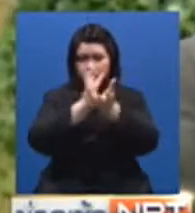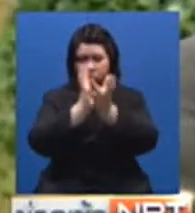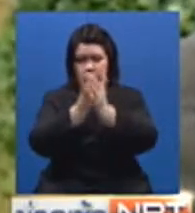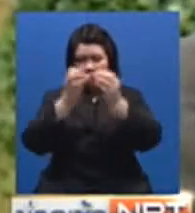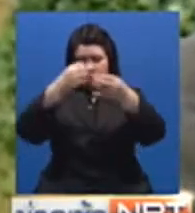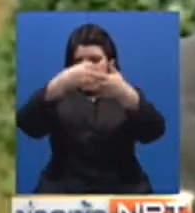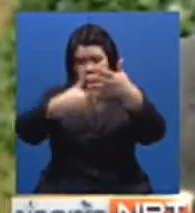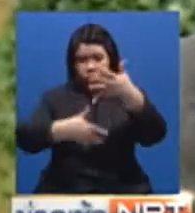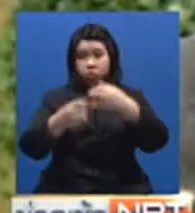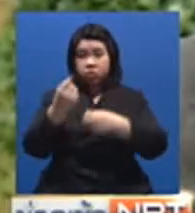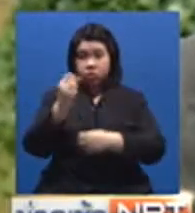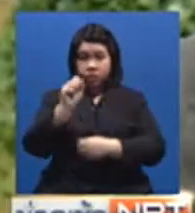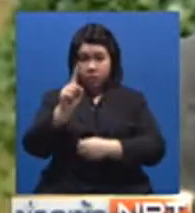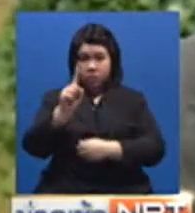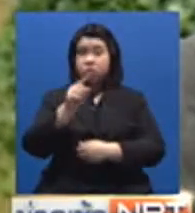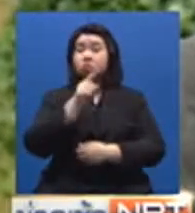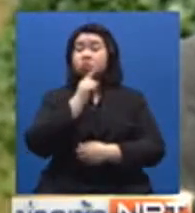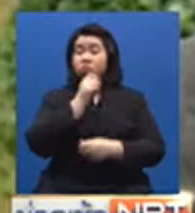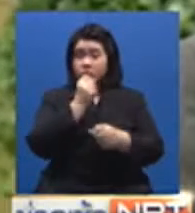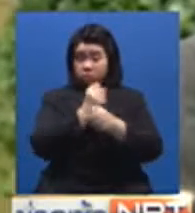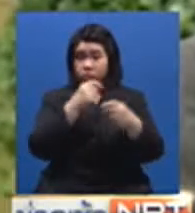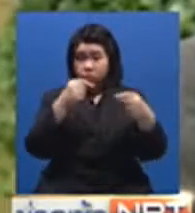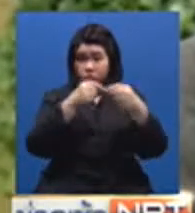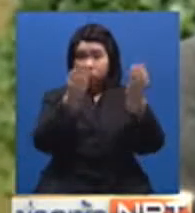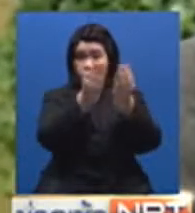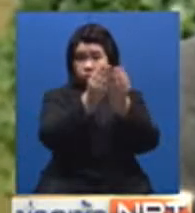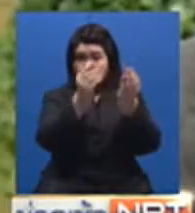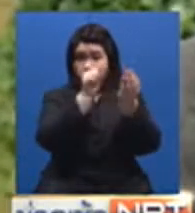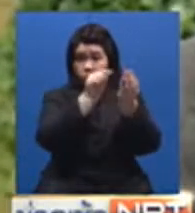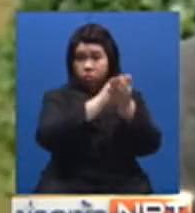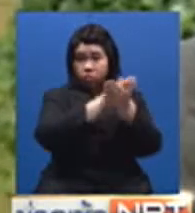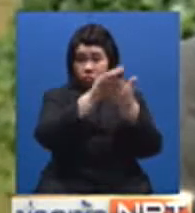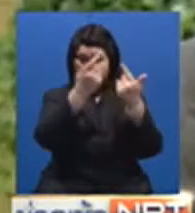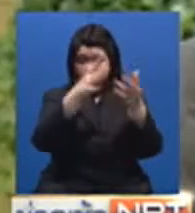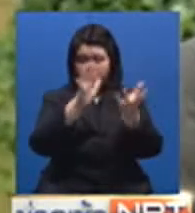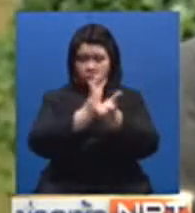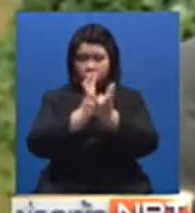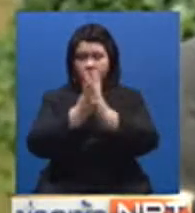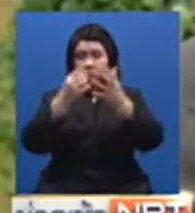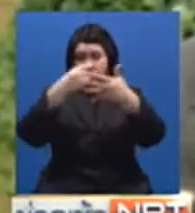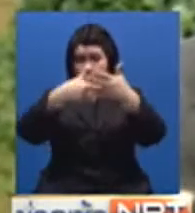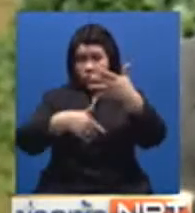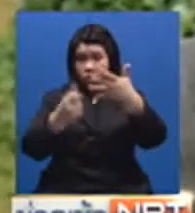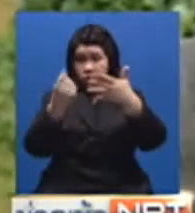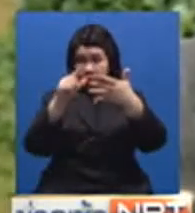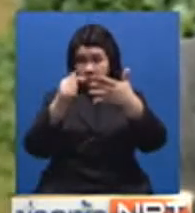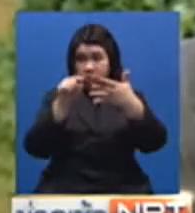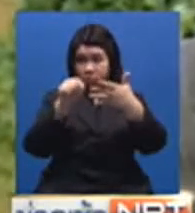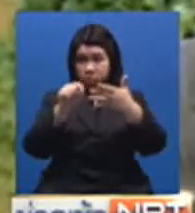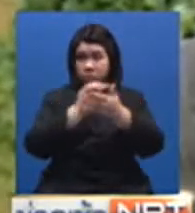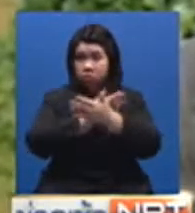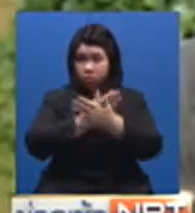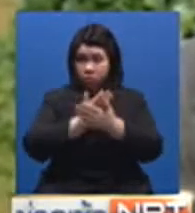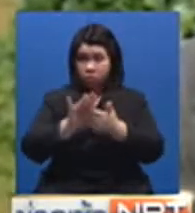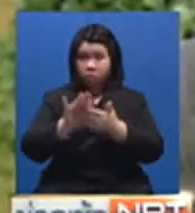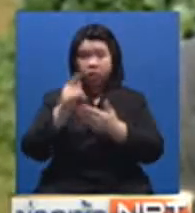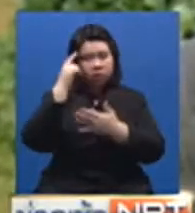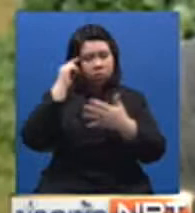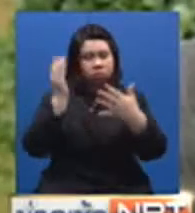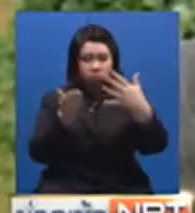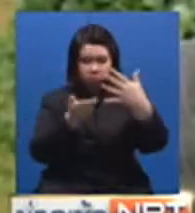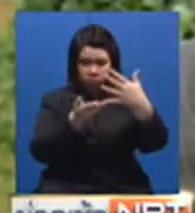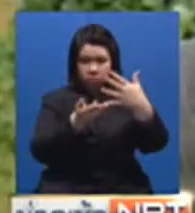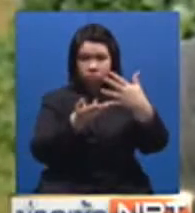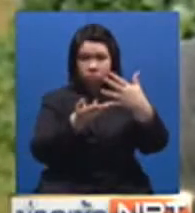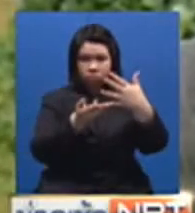ใช่ไหมถ้าทำเรื่องรัฐธรรมนูญเสร็จปฏิรูปทั้ง11เรื่องได้ในระยะแรกนะเพราะว่ามันคงแก้ไม่ได้ทั้งหมดหรอกเพราะบ